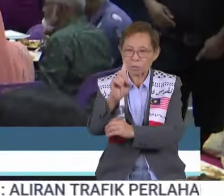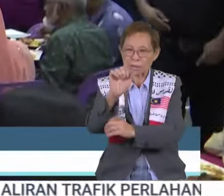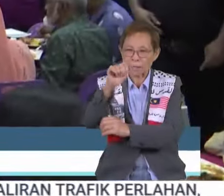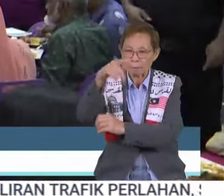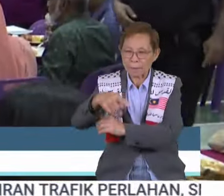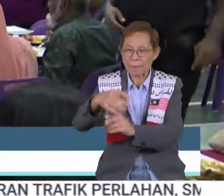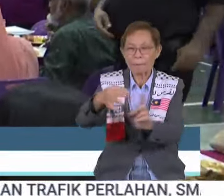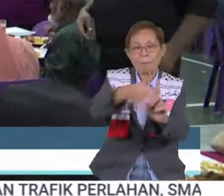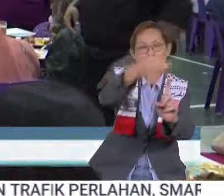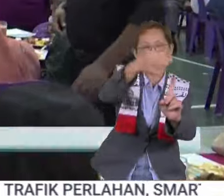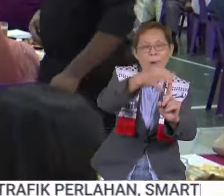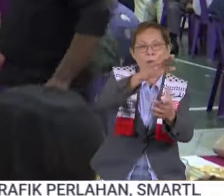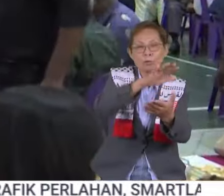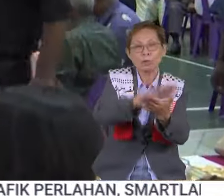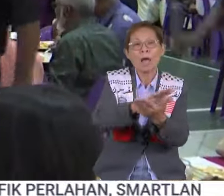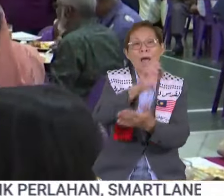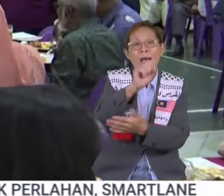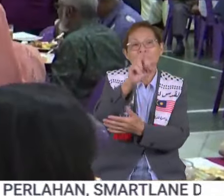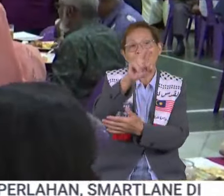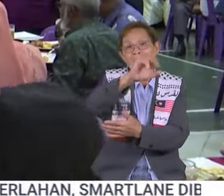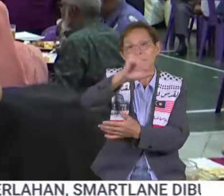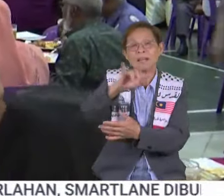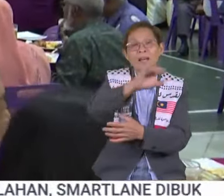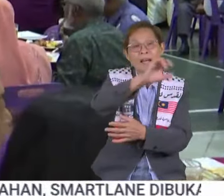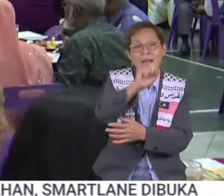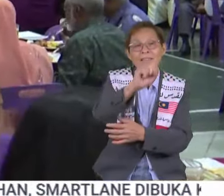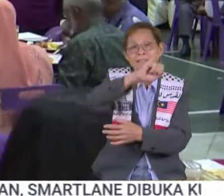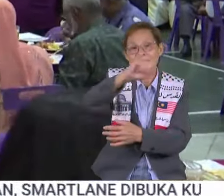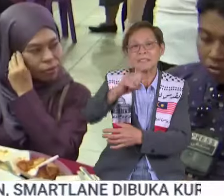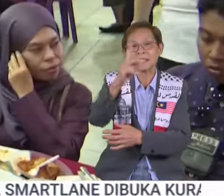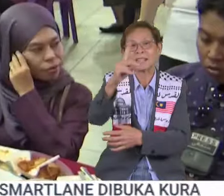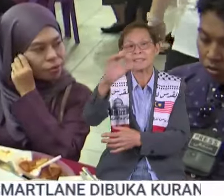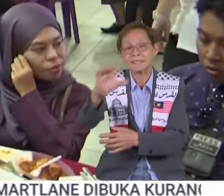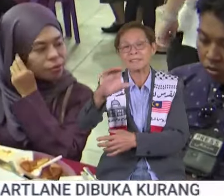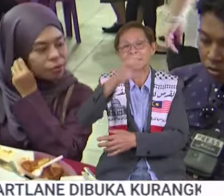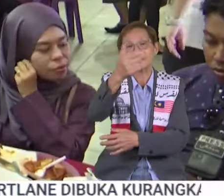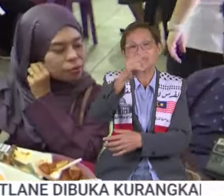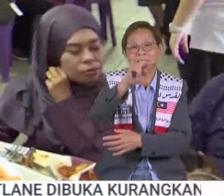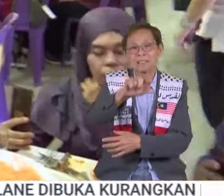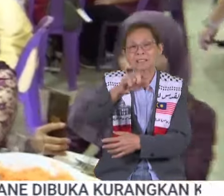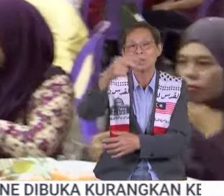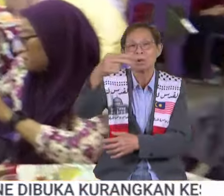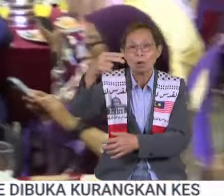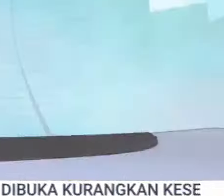Pulau Pinang di Sekolah Jenis Kebangsaan SJKC Shang Wu semalam.